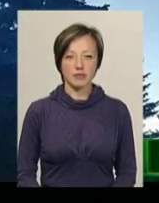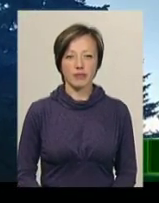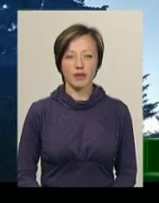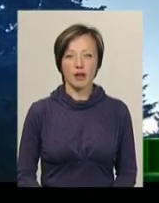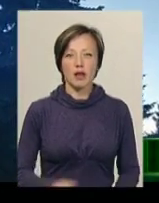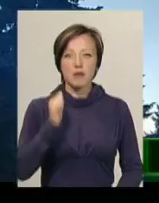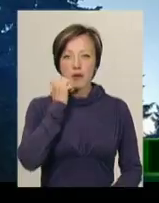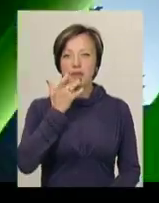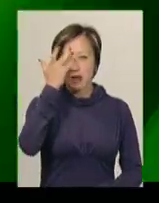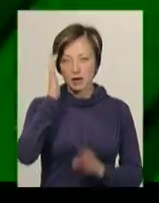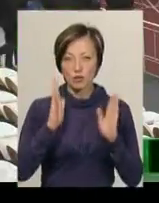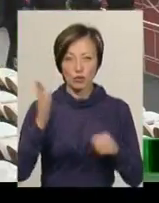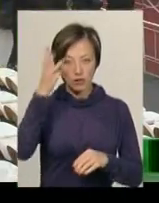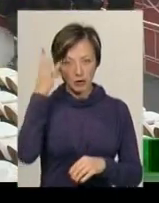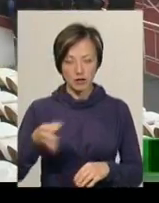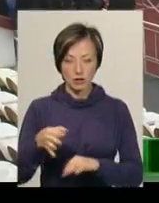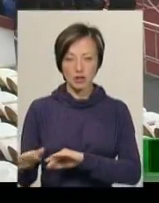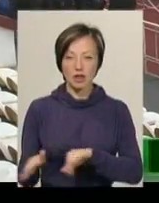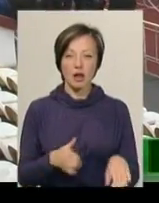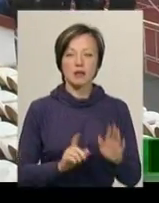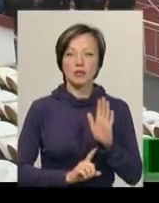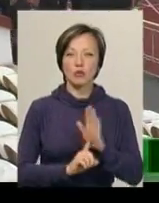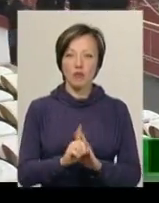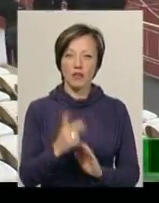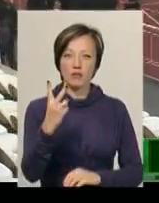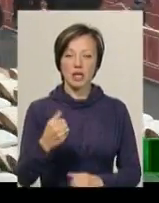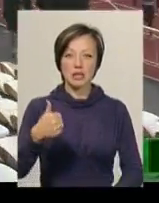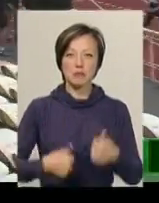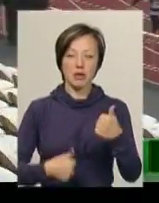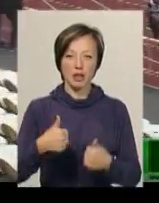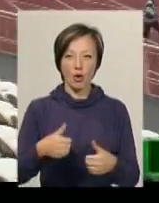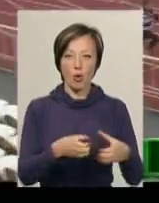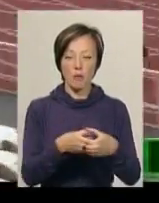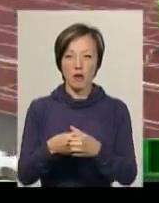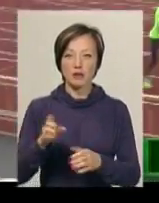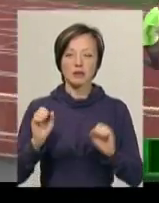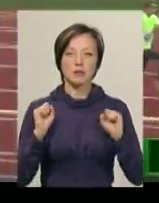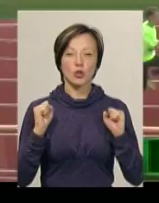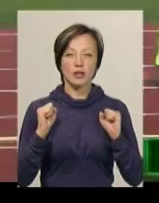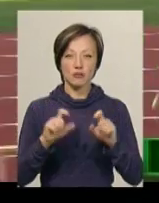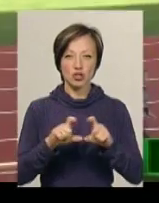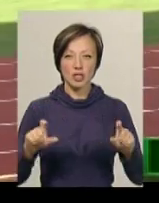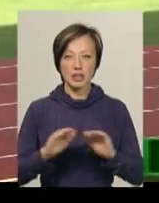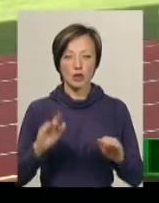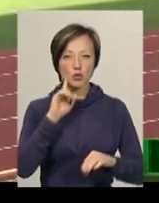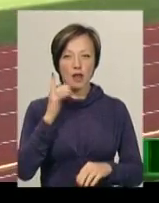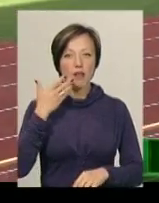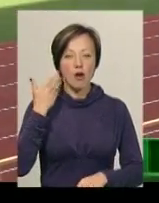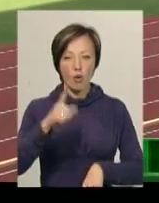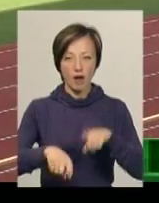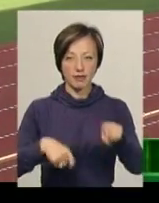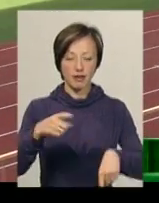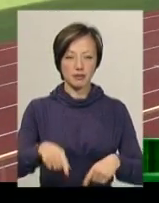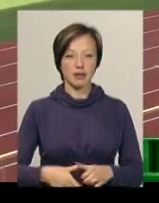Бабине літо прийде на Хмельниччину. У Хмельницькому стартувала дводенна спартакіада команд дитячо-юнацьких спортивних шкіл області з легкої